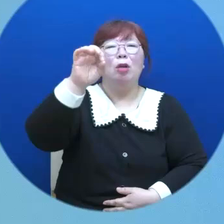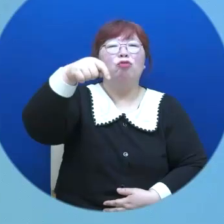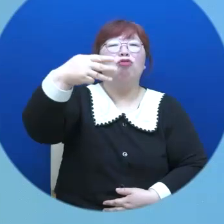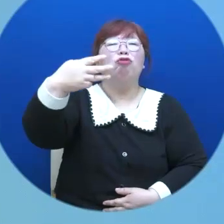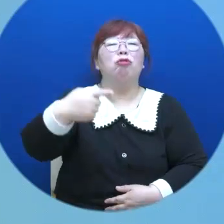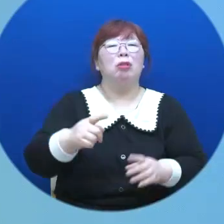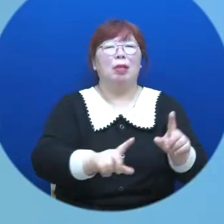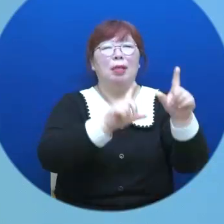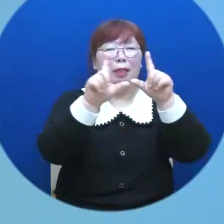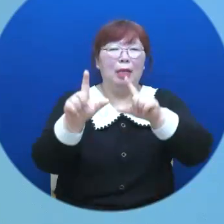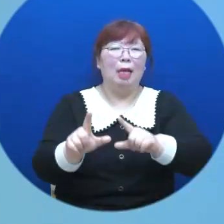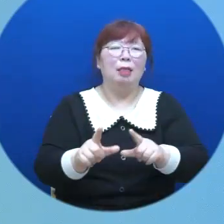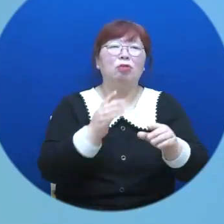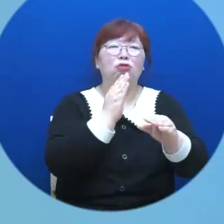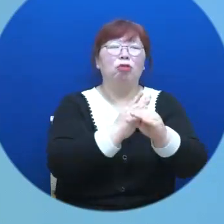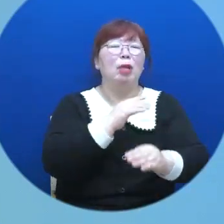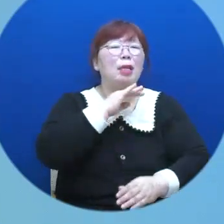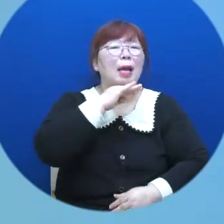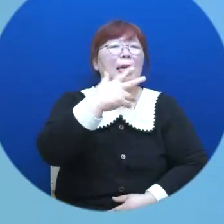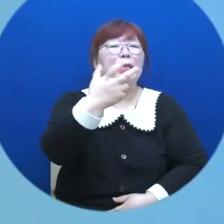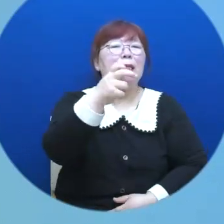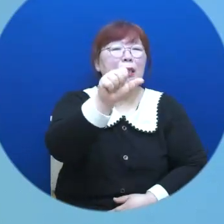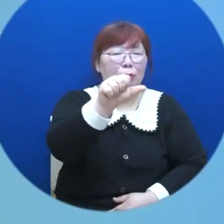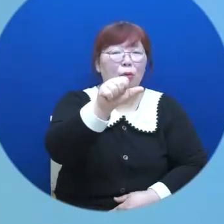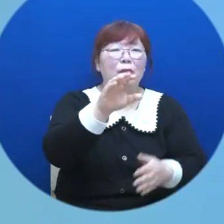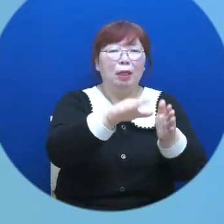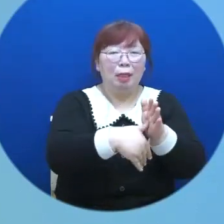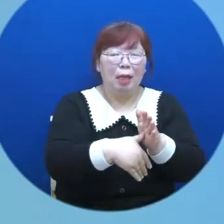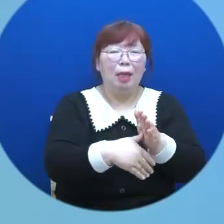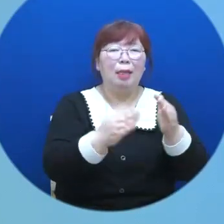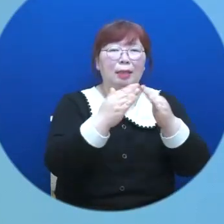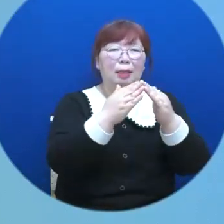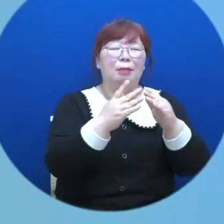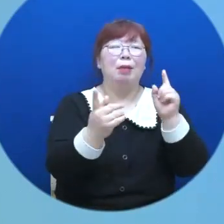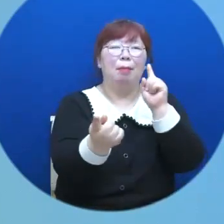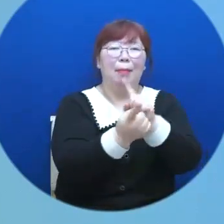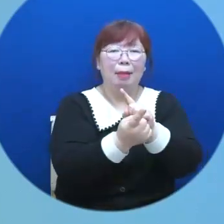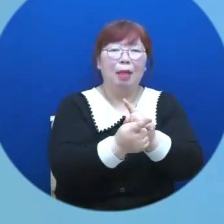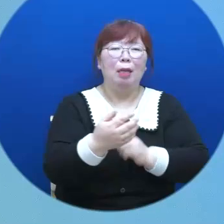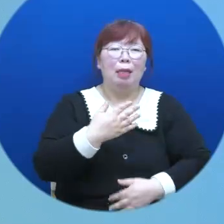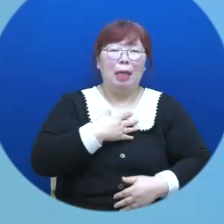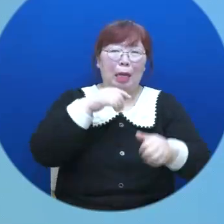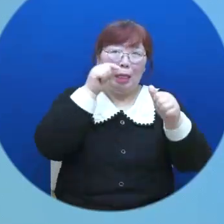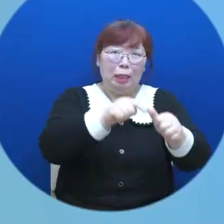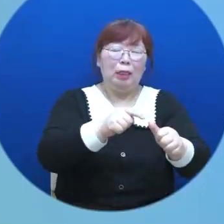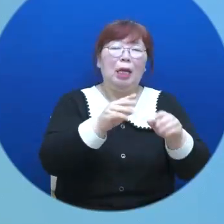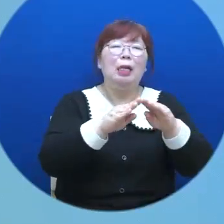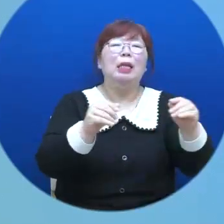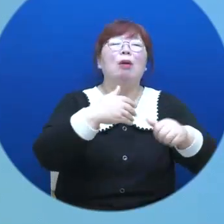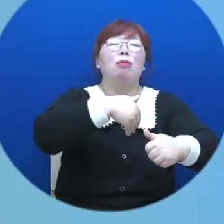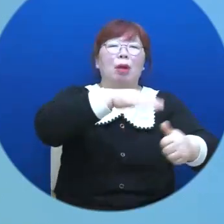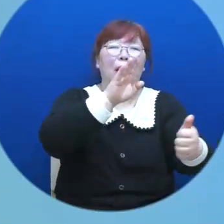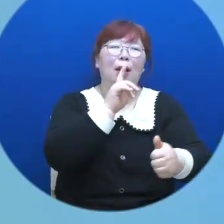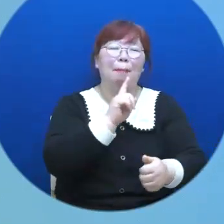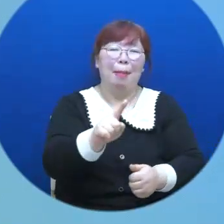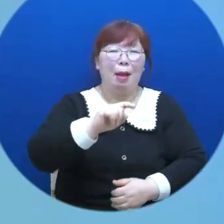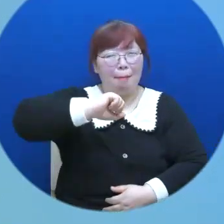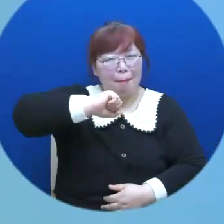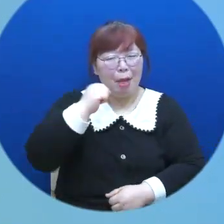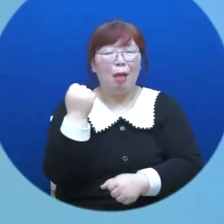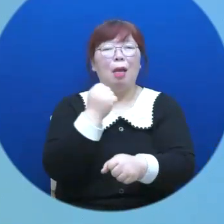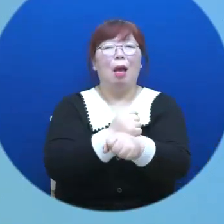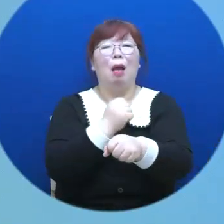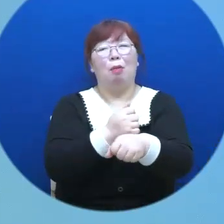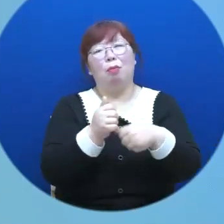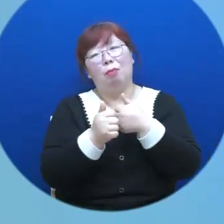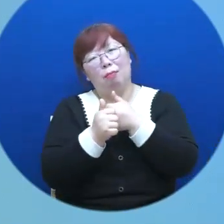하나님께서 75세에 찾아왔거든. 본토 친척 아비집을 떠나 내가 지시할 땅으로 가라. 그 말씀을 무작정 믿고